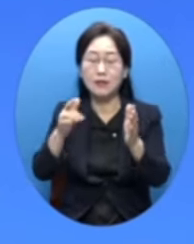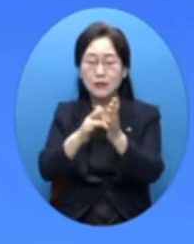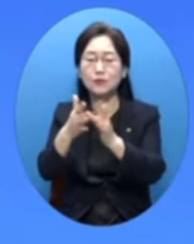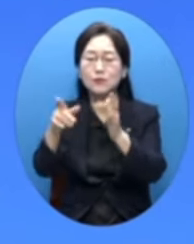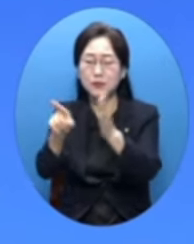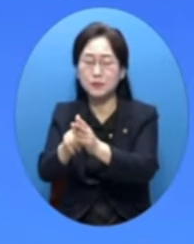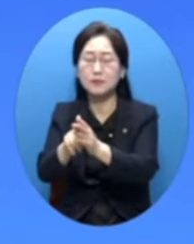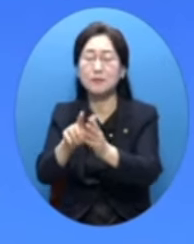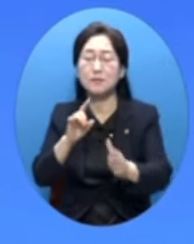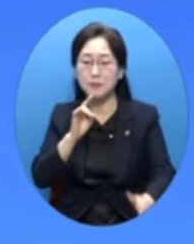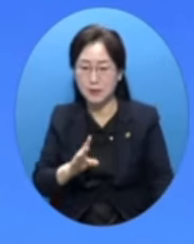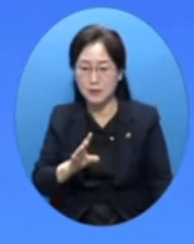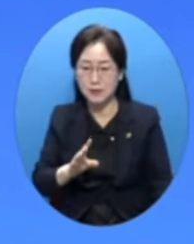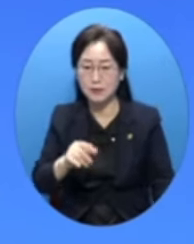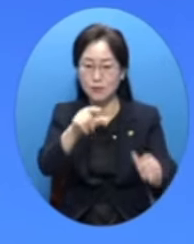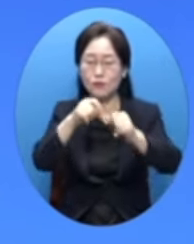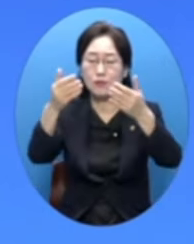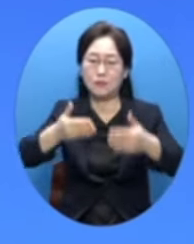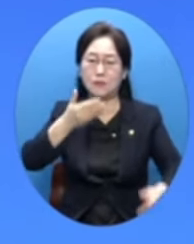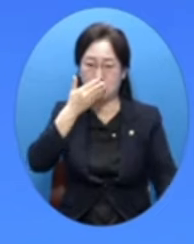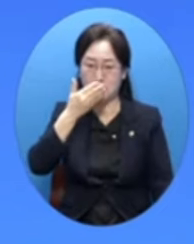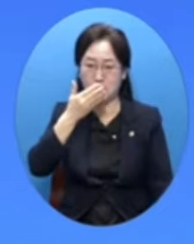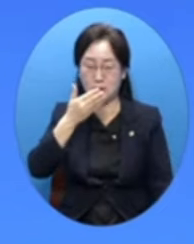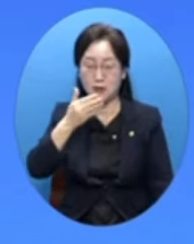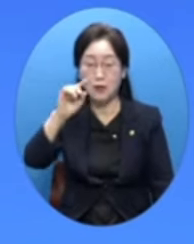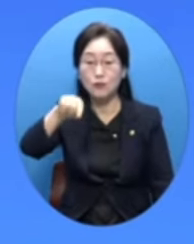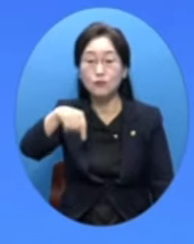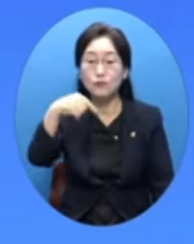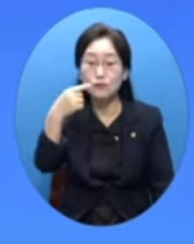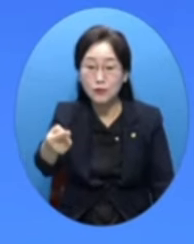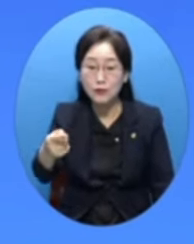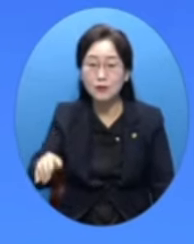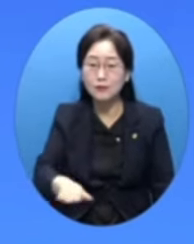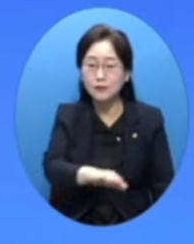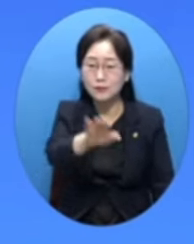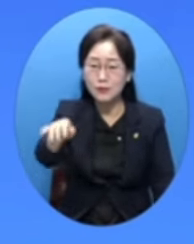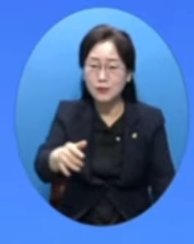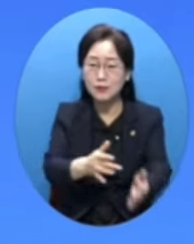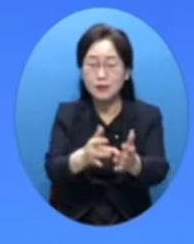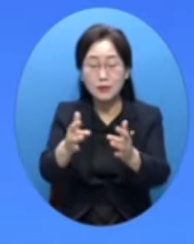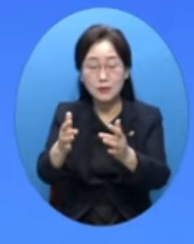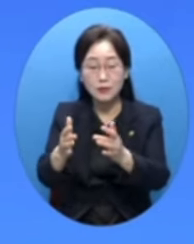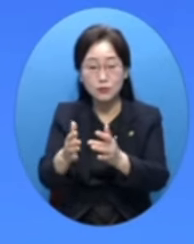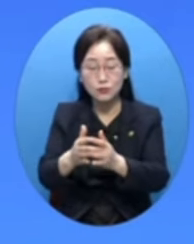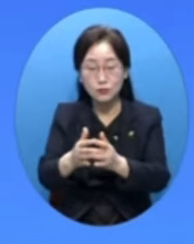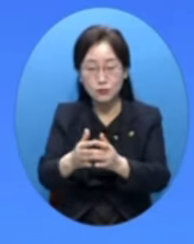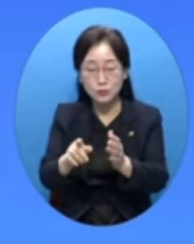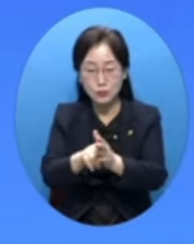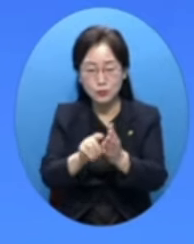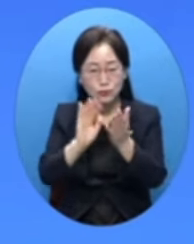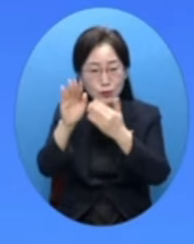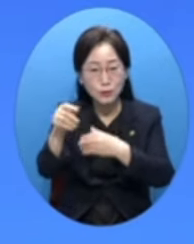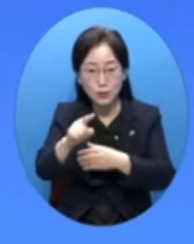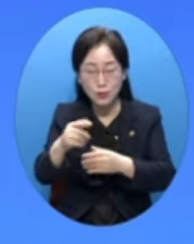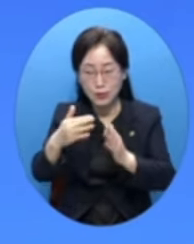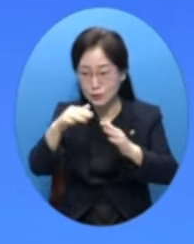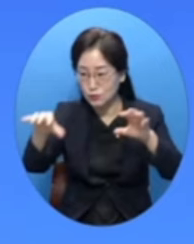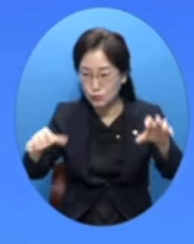것입니다. 믿고 난 다음 우리가 이웃을 향하여서 선한 영향을 끼칠 때